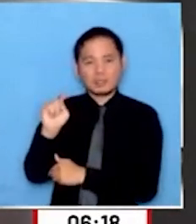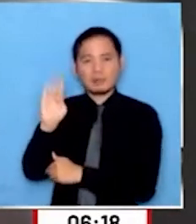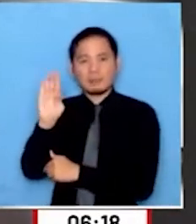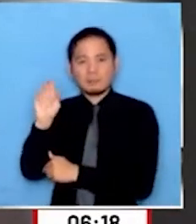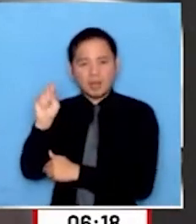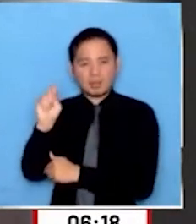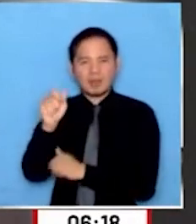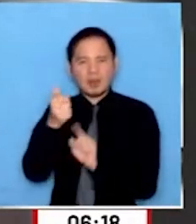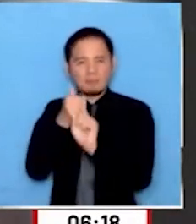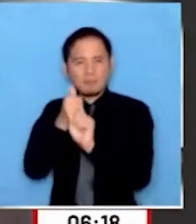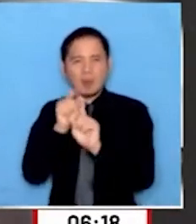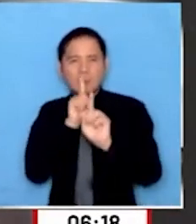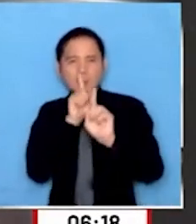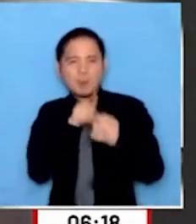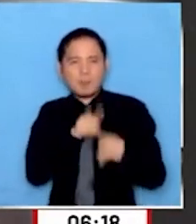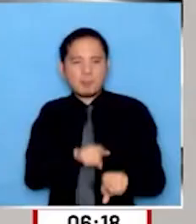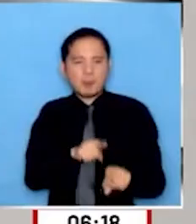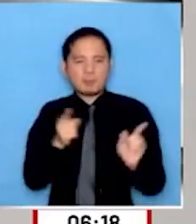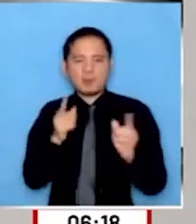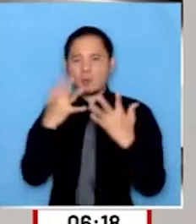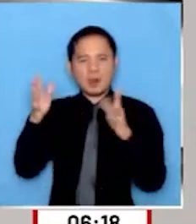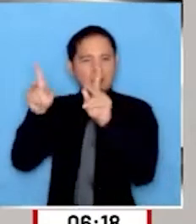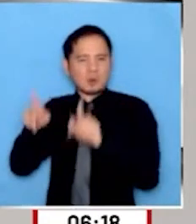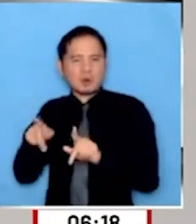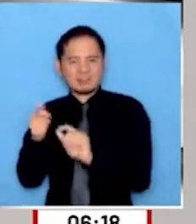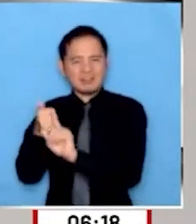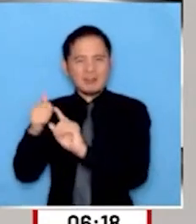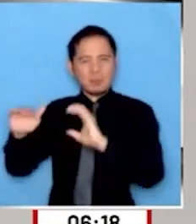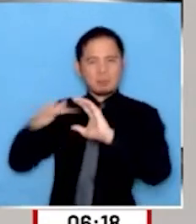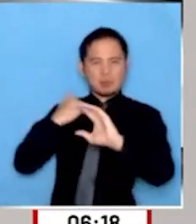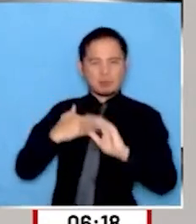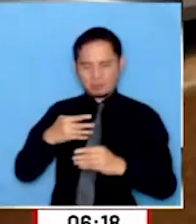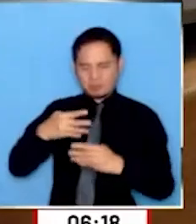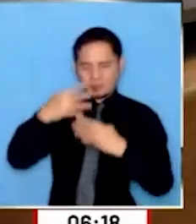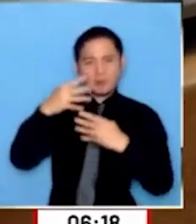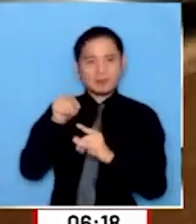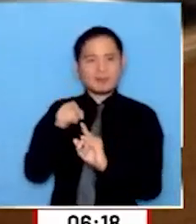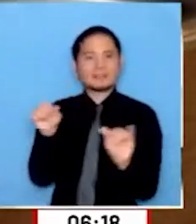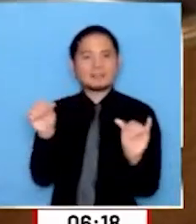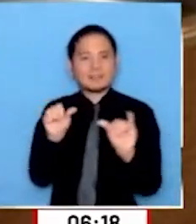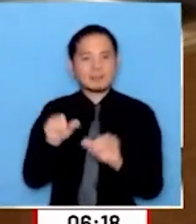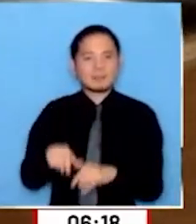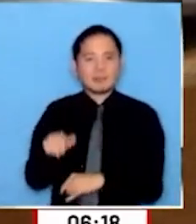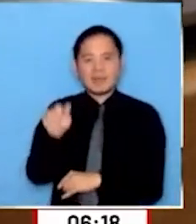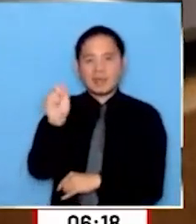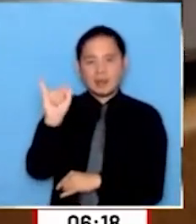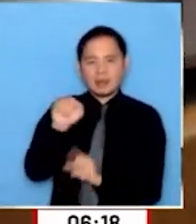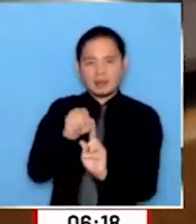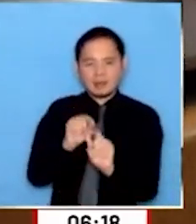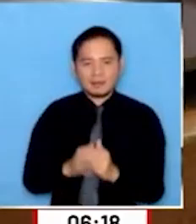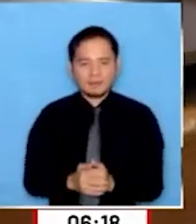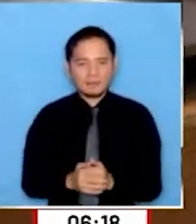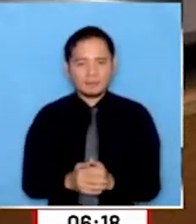napansin ang mga app dahil sa AI pictures at videos. Kasama siya sa tinatawag nating generative AI. Ito yung mga applications that generate